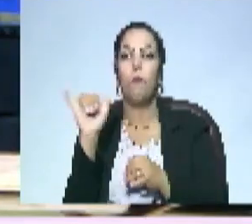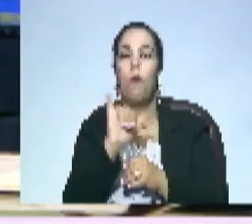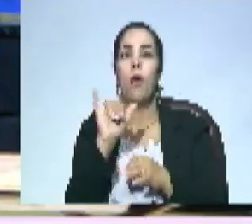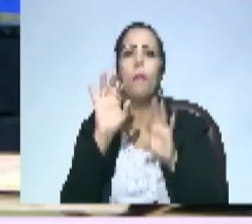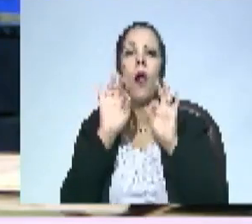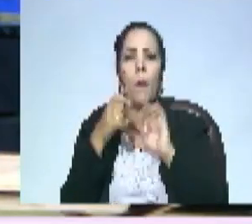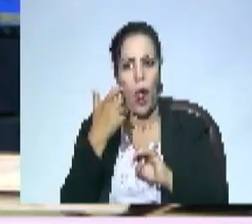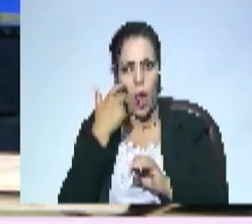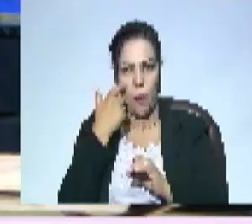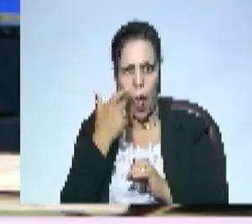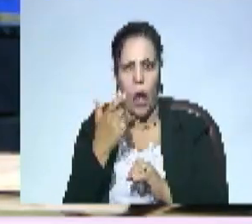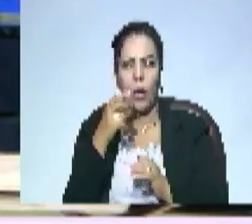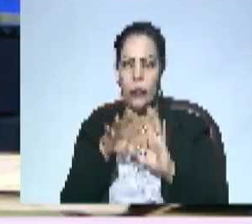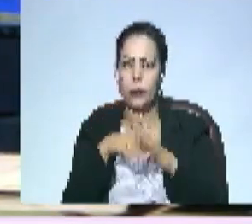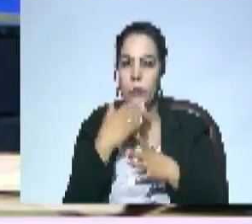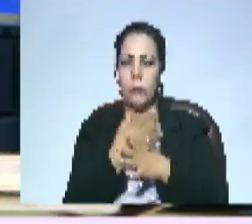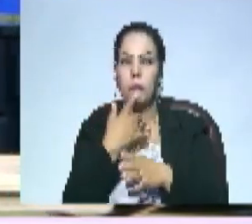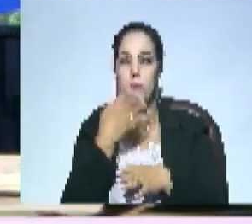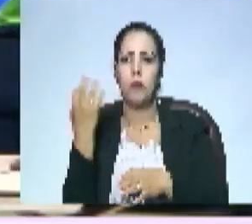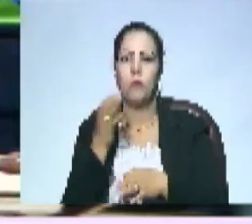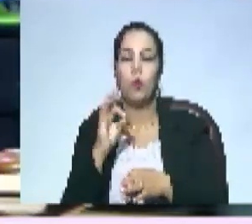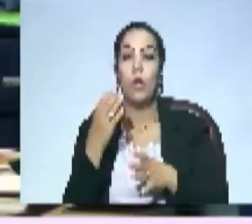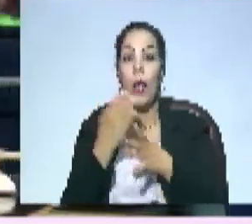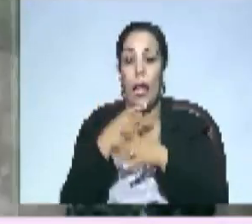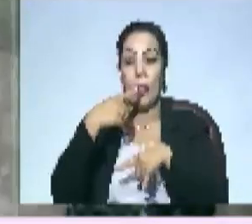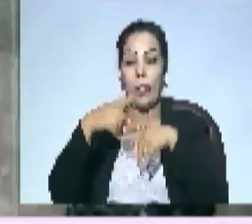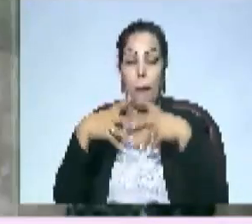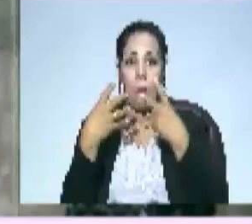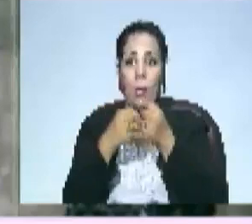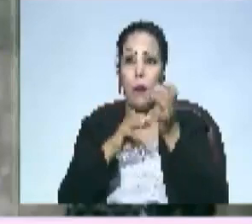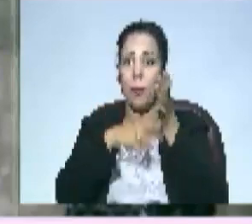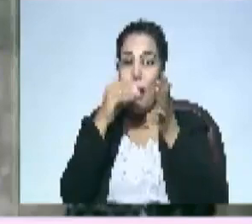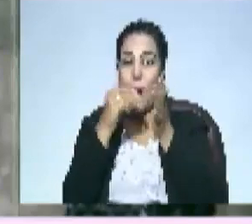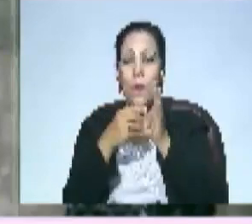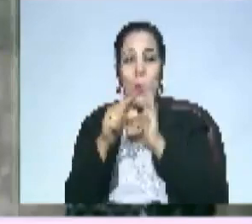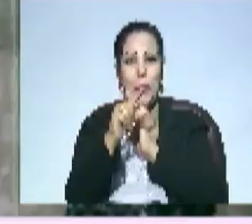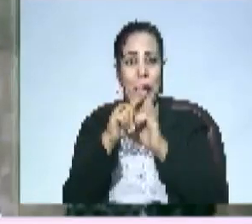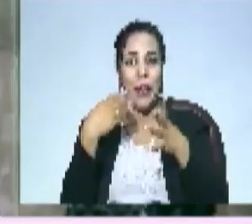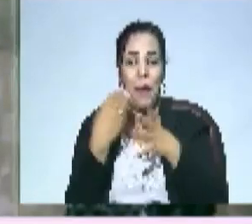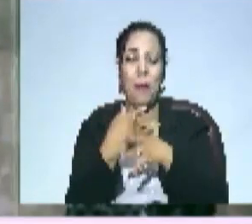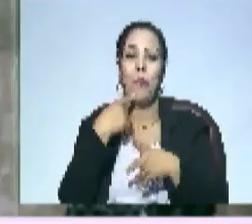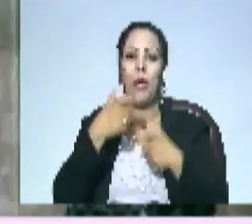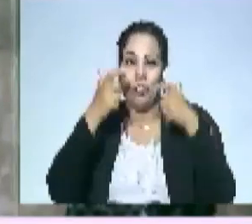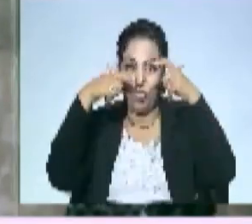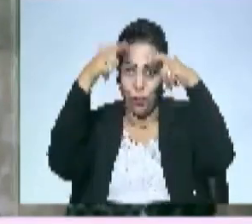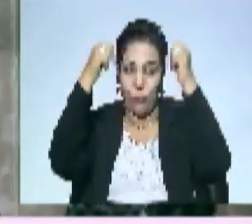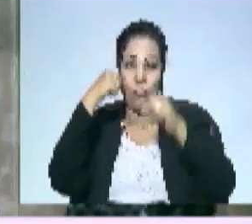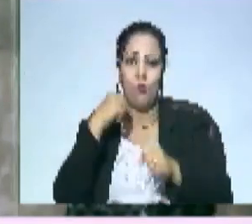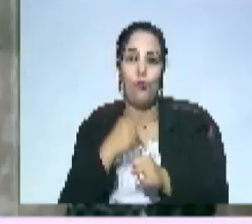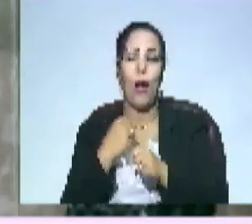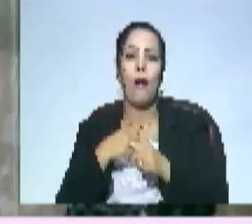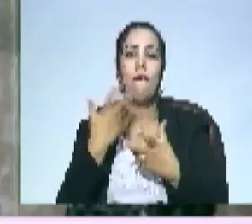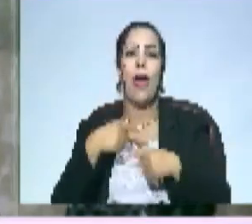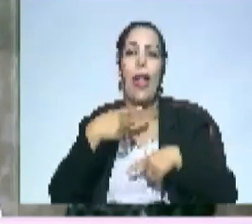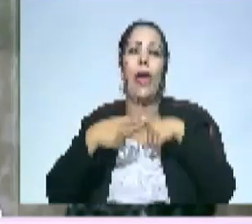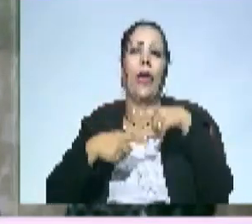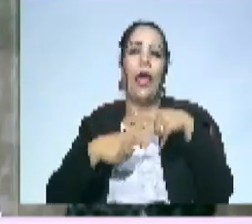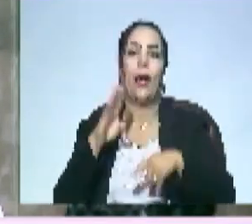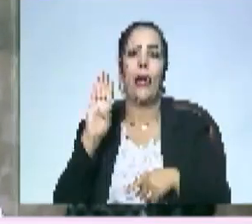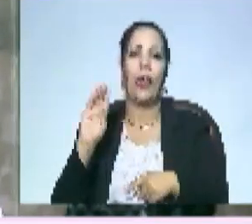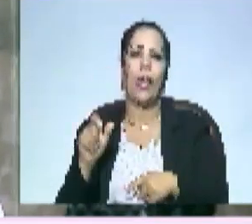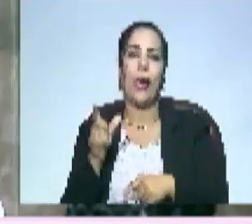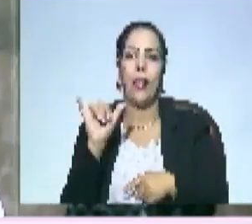جدا دلوقتي طيب احنا اللي ما تبعش معانا من بدايه الحلقه عملنا الشيف النهارده شغال بالكوني عمل